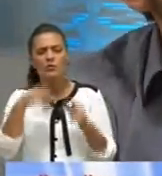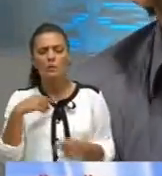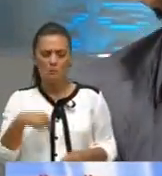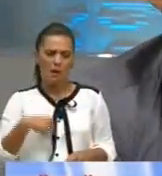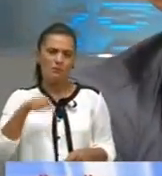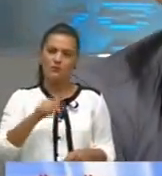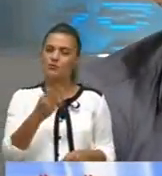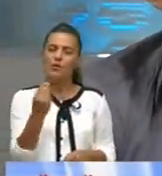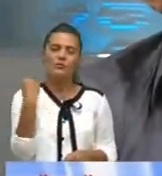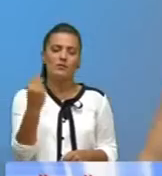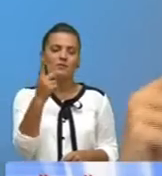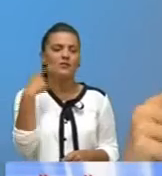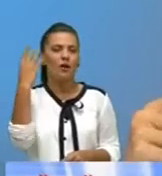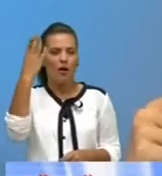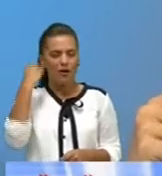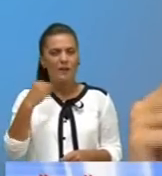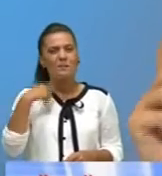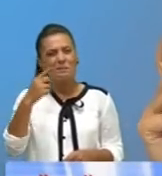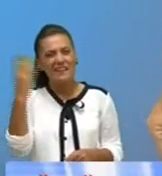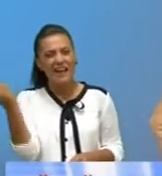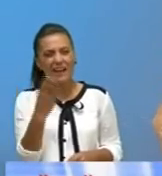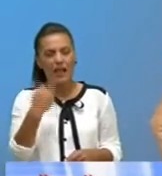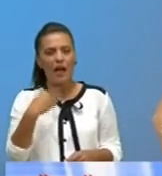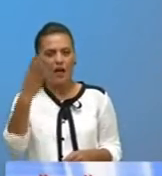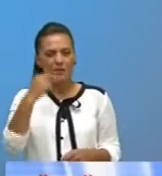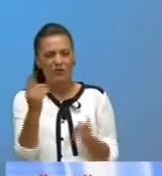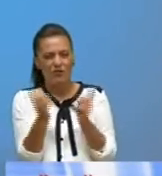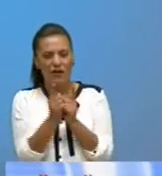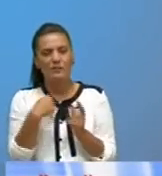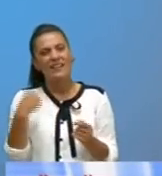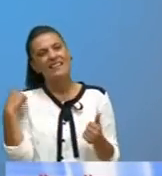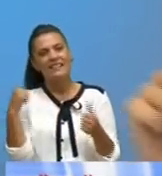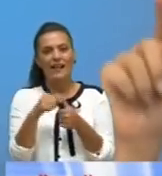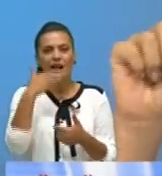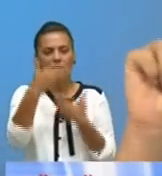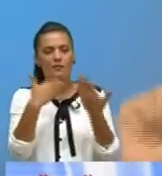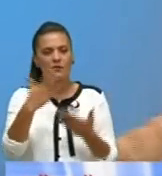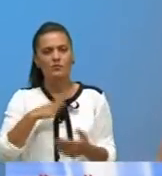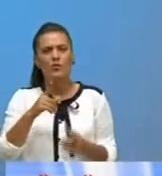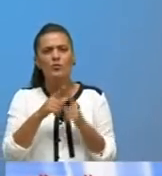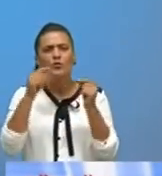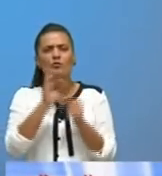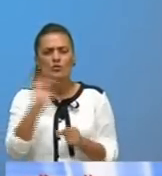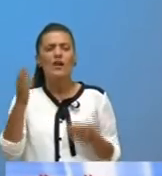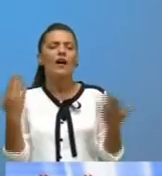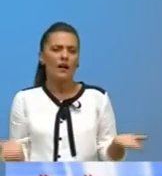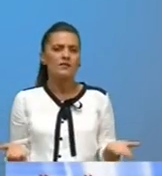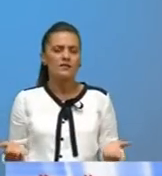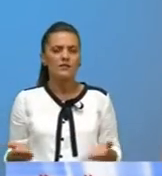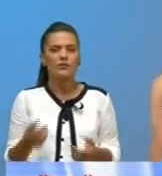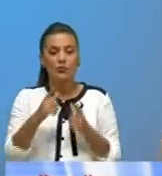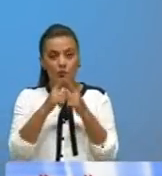bugün çok güzel bir şey öğrendim. Hı-hı. Bir kere daha anlatabilir miyim? Ufacık şöyle. Lütfen bunu tekrar buyuruz. Etmek istiyorum. Lütfen yani buyurun. Mutsuzluk